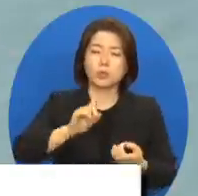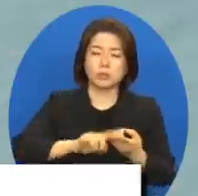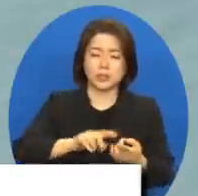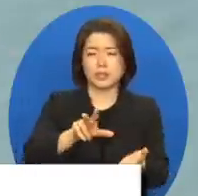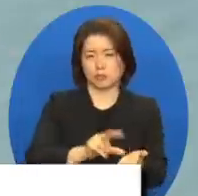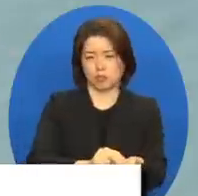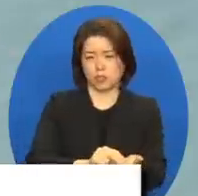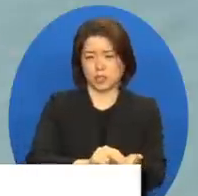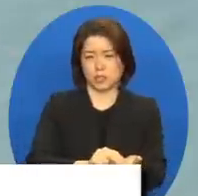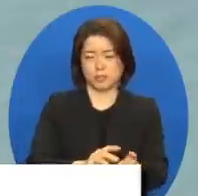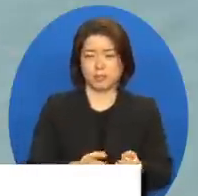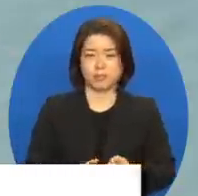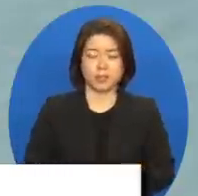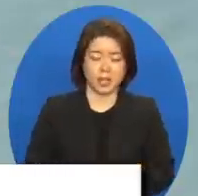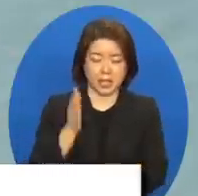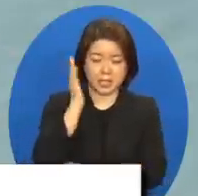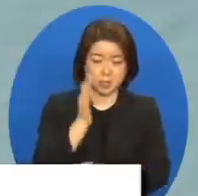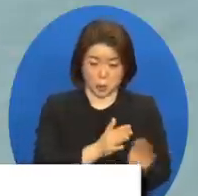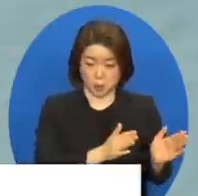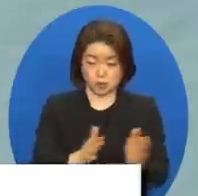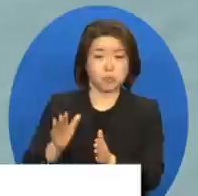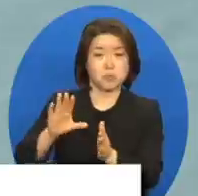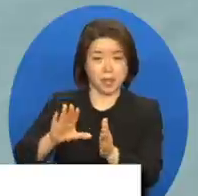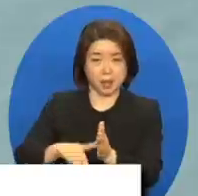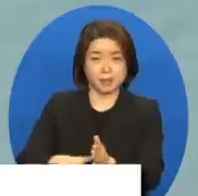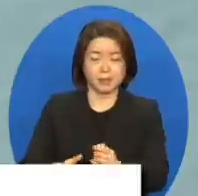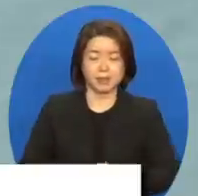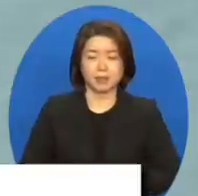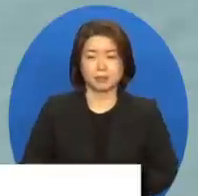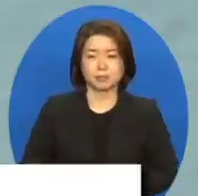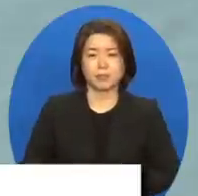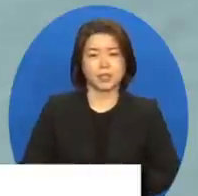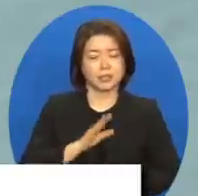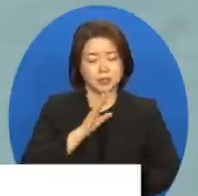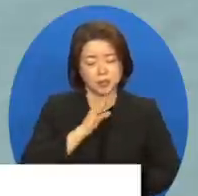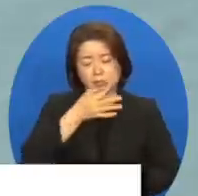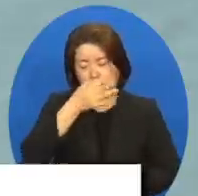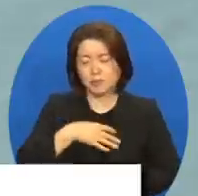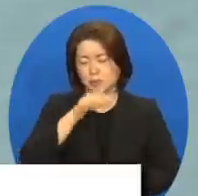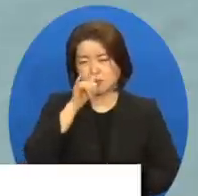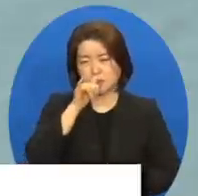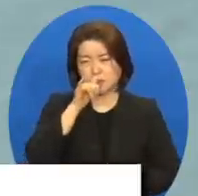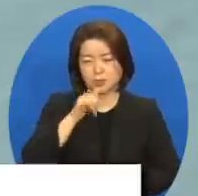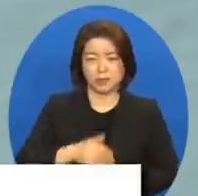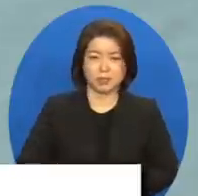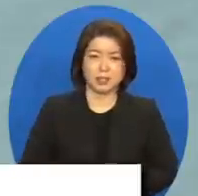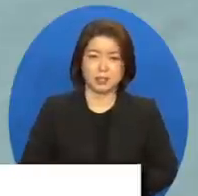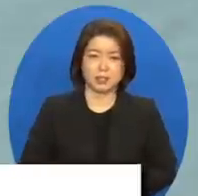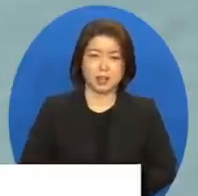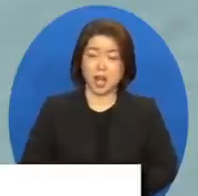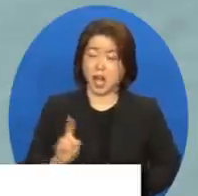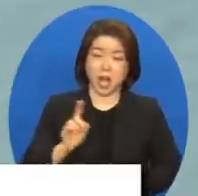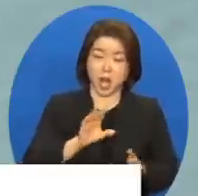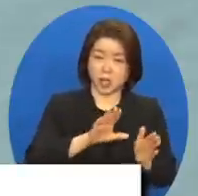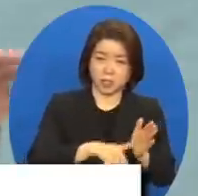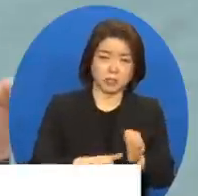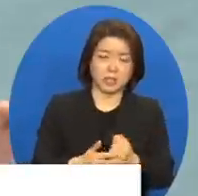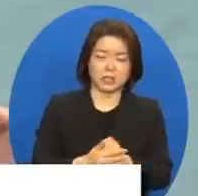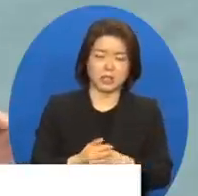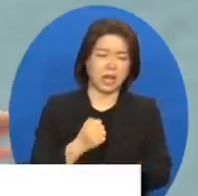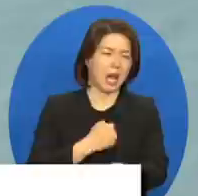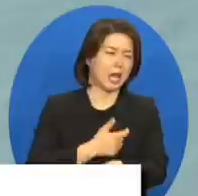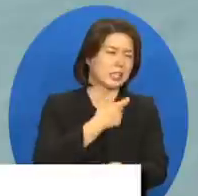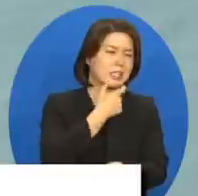문제였습니다. 설교를 준비하면서 그렇게 힘들었어요. 정말 어떤 때는 하고